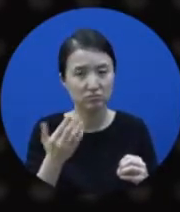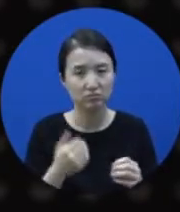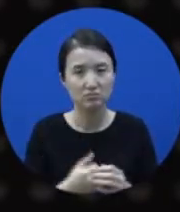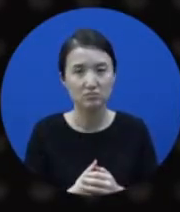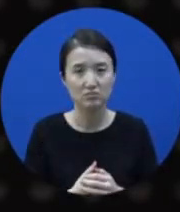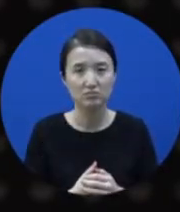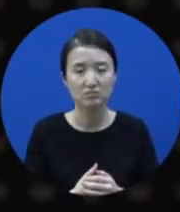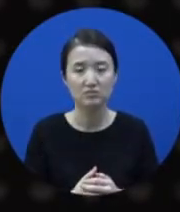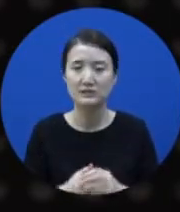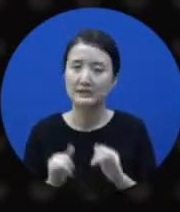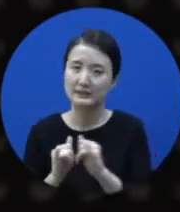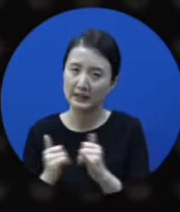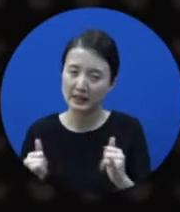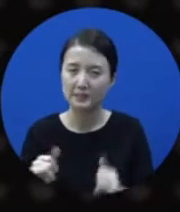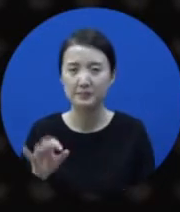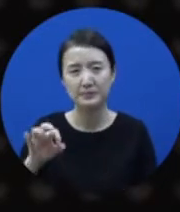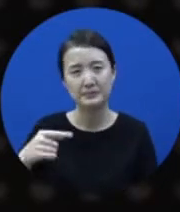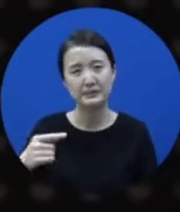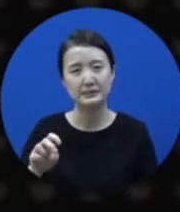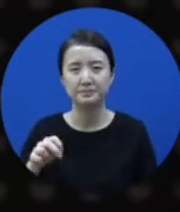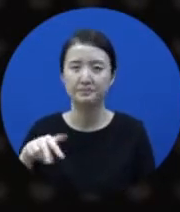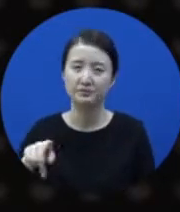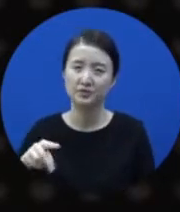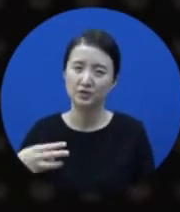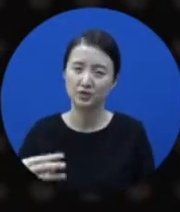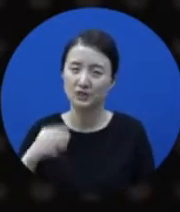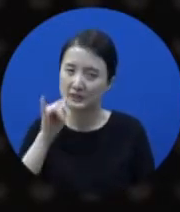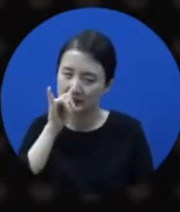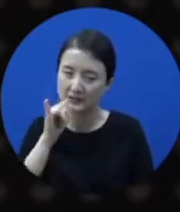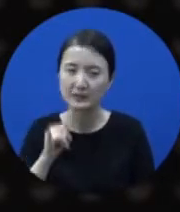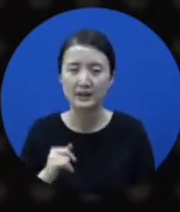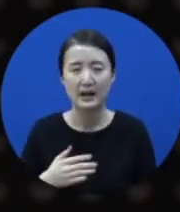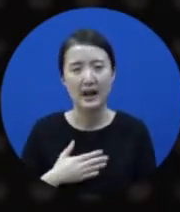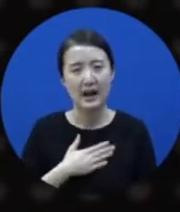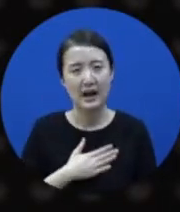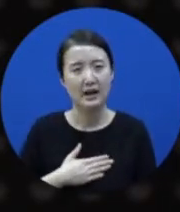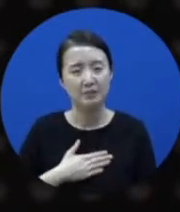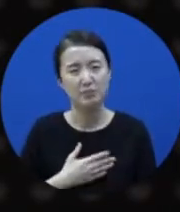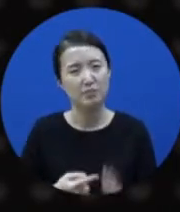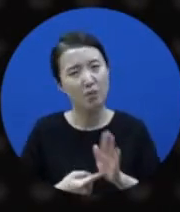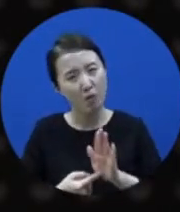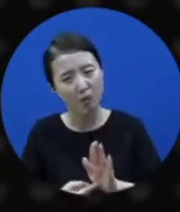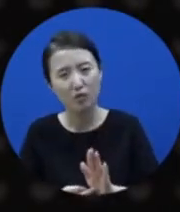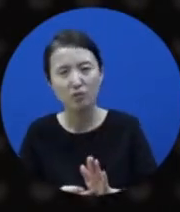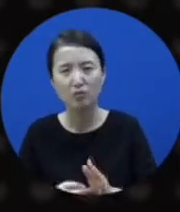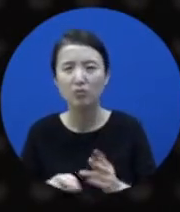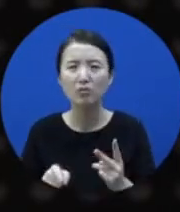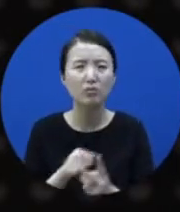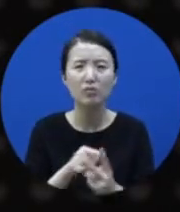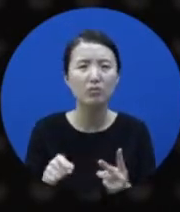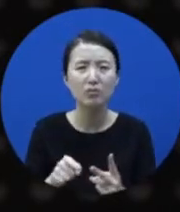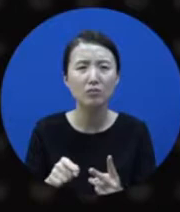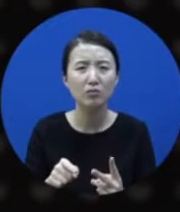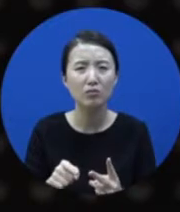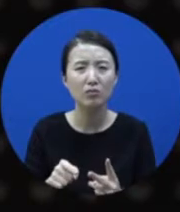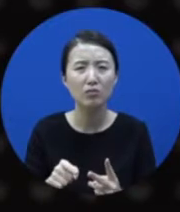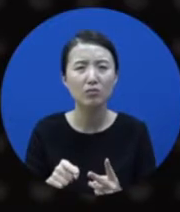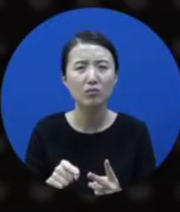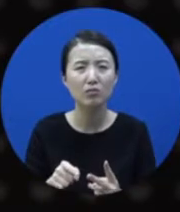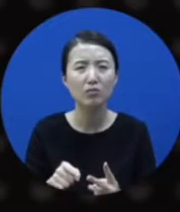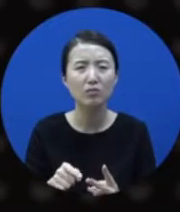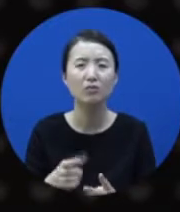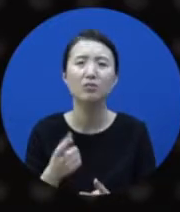음절이 사람한테는 있어요. 뭐 동물은 감정을 나타내요. 뭐가 다르지?